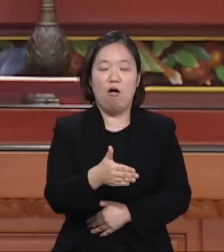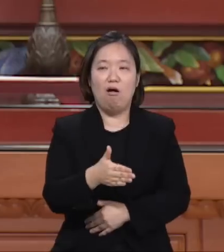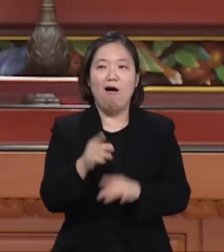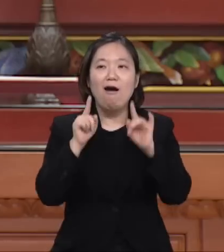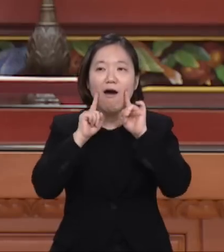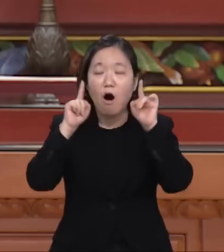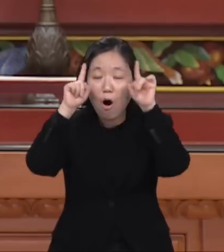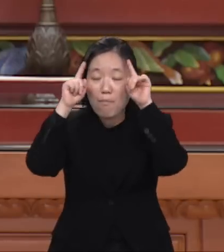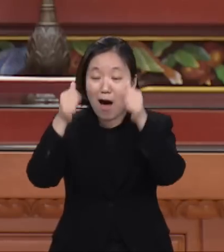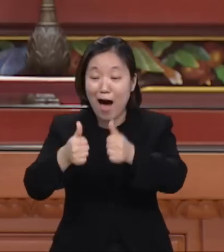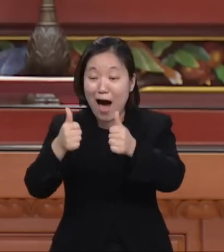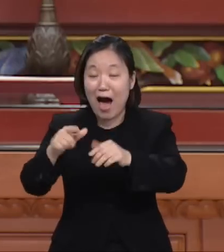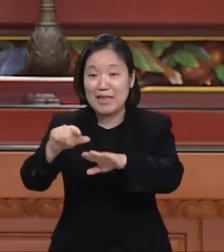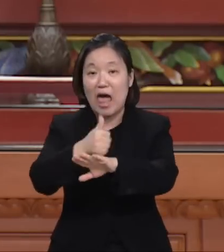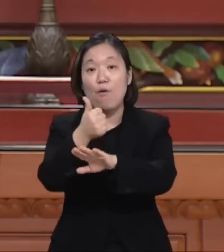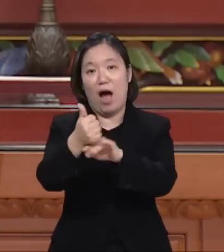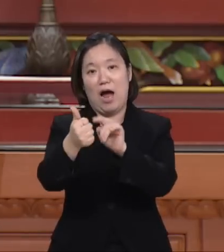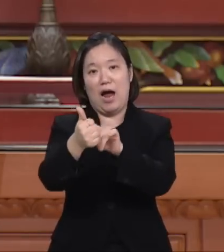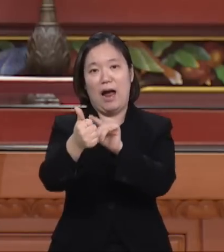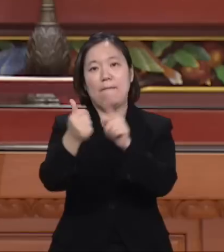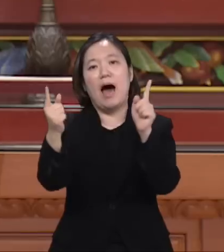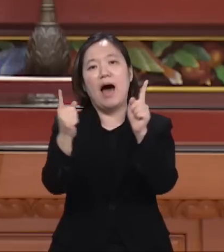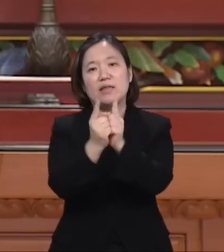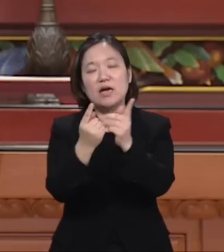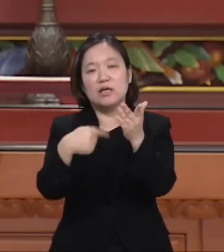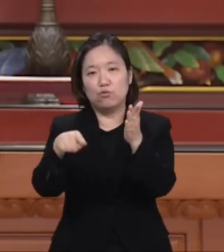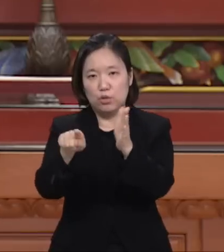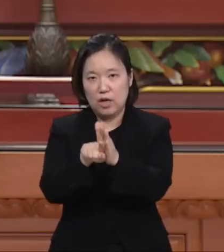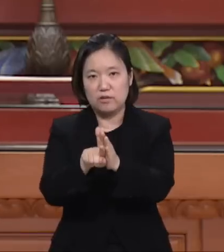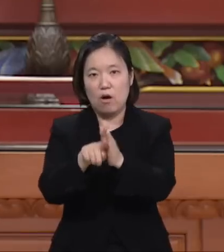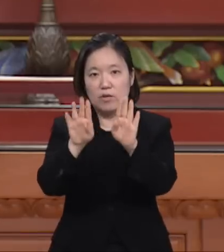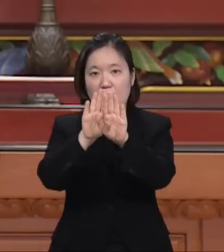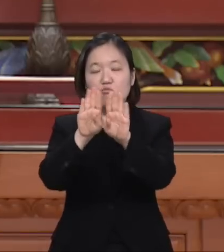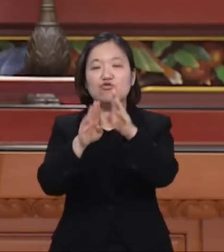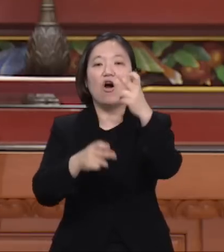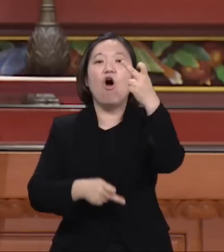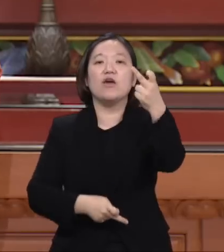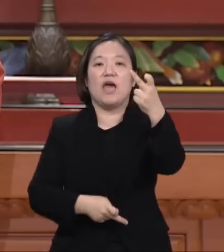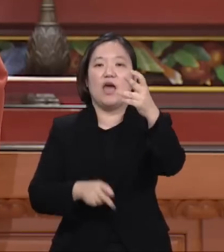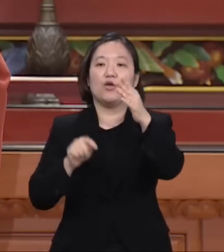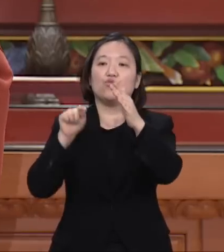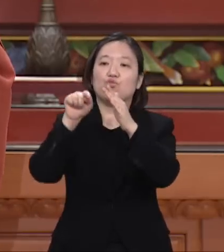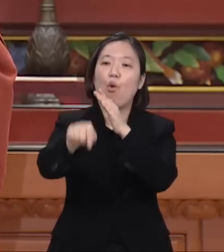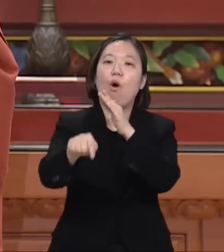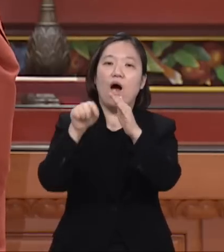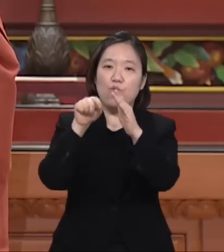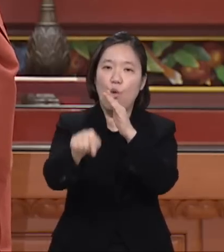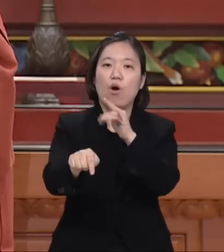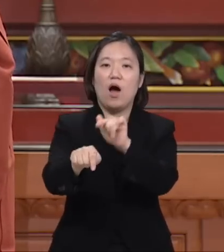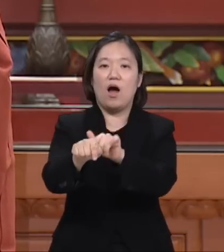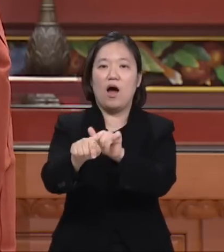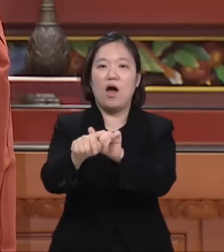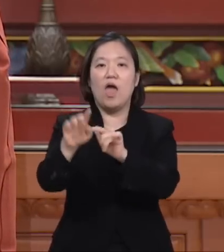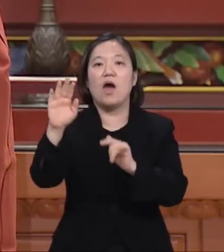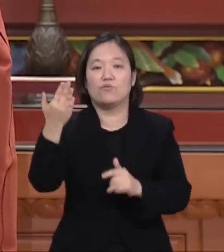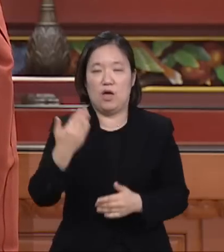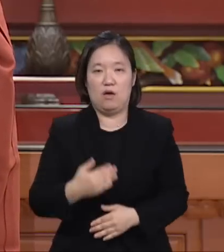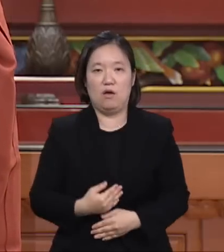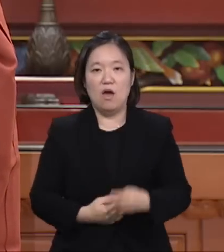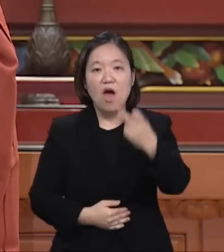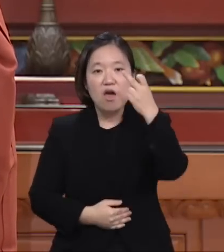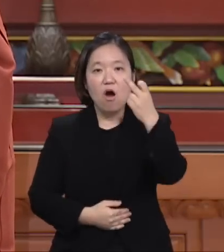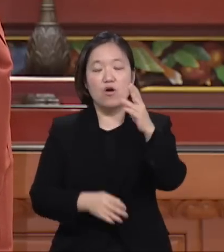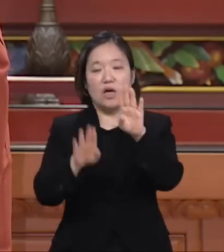염라대왕을 만나려면 열두 대문을 통과해야 된다 대문 몇 개를 통과해야 된다